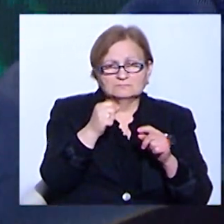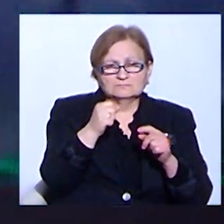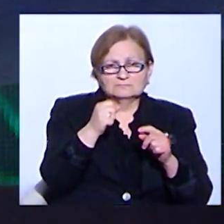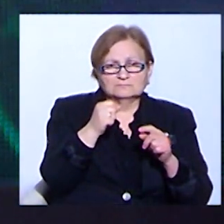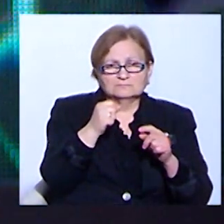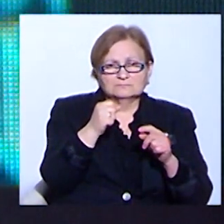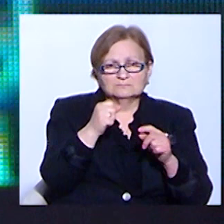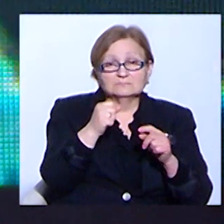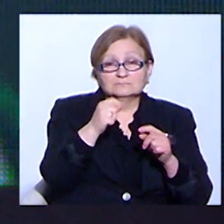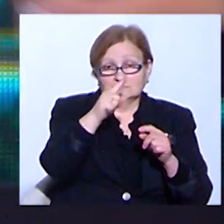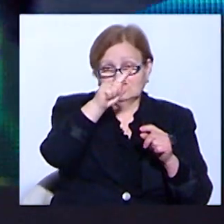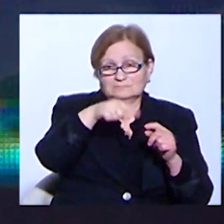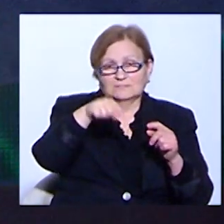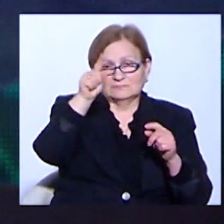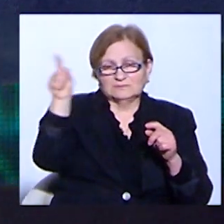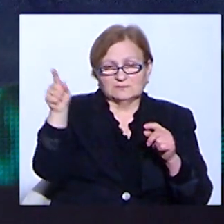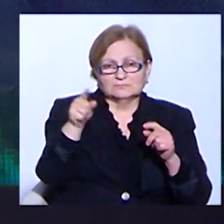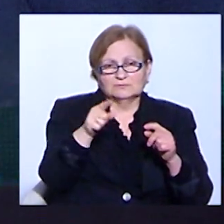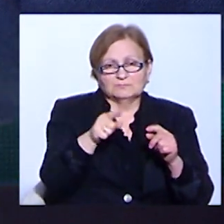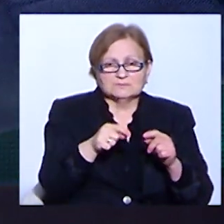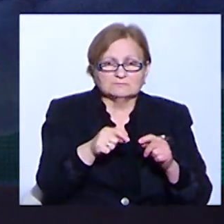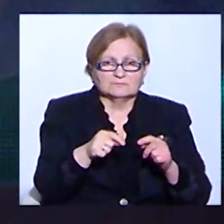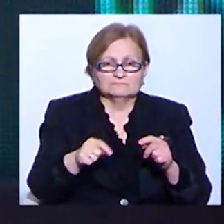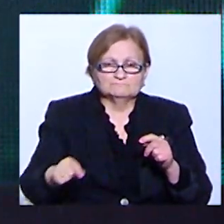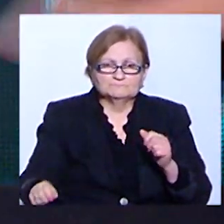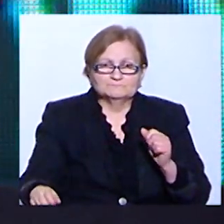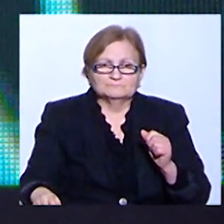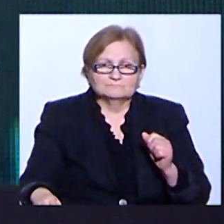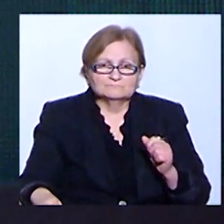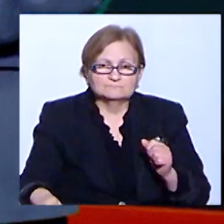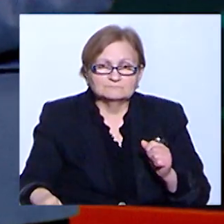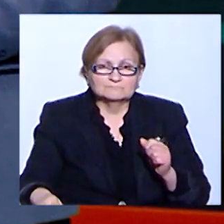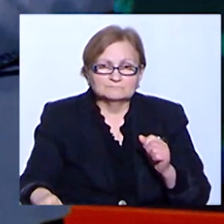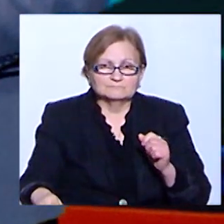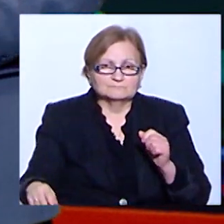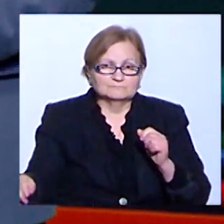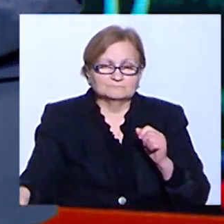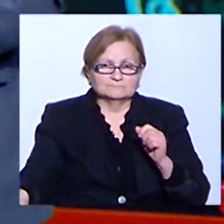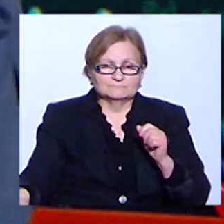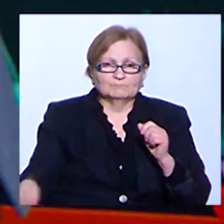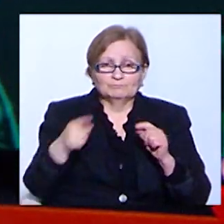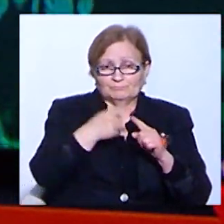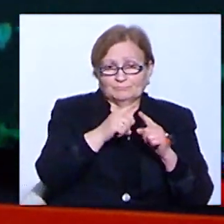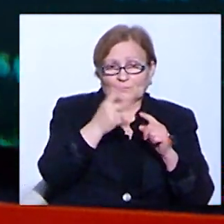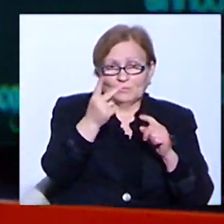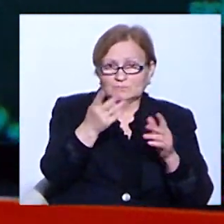ვასე კვადრატულ a-დან კვადრატულ ფესვს. მოდით ისე ვთქვათ, თვალსაჩინოებისთვის დავწეროთ ეს ორიანი.